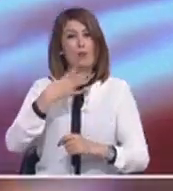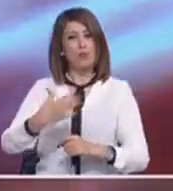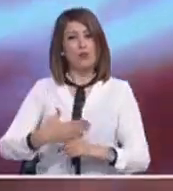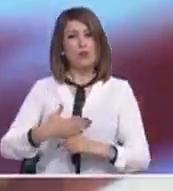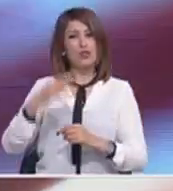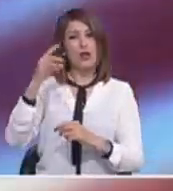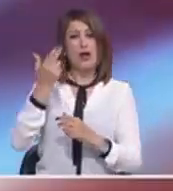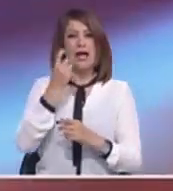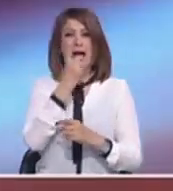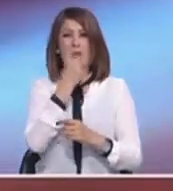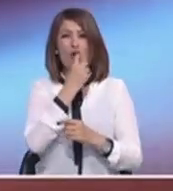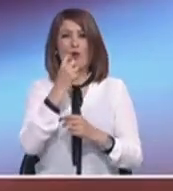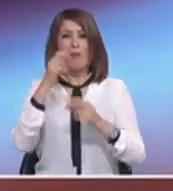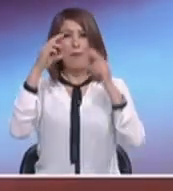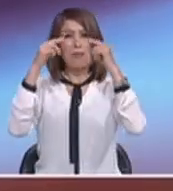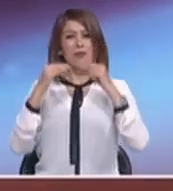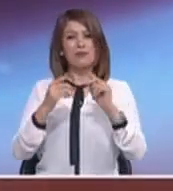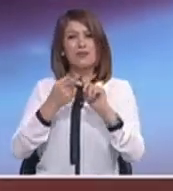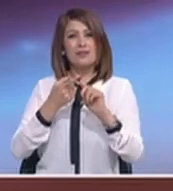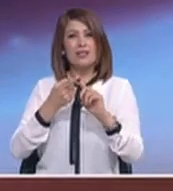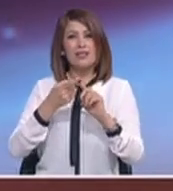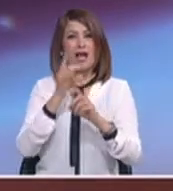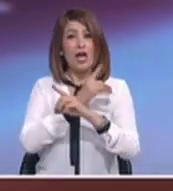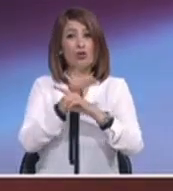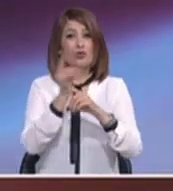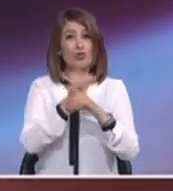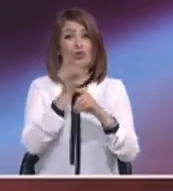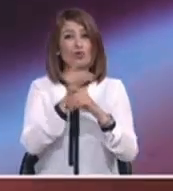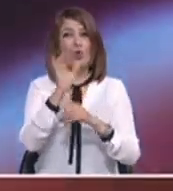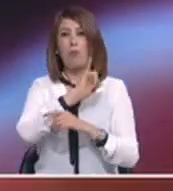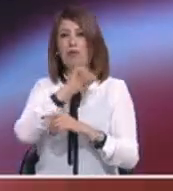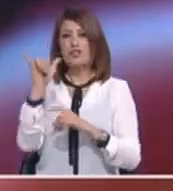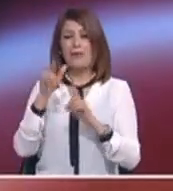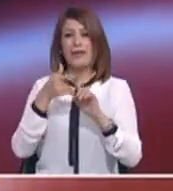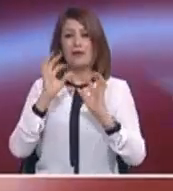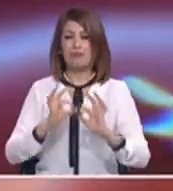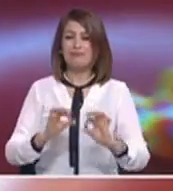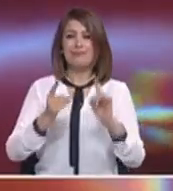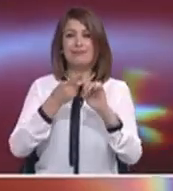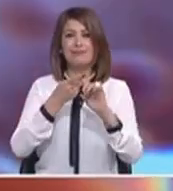اكثر خطوره اللي اللي اكثر في السن ممكن الحمد لله